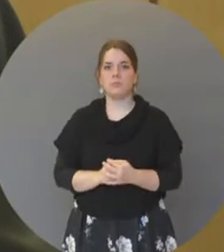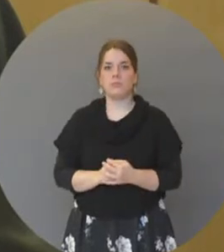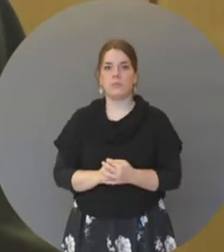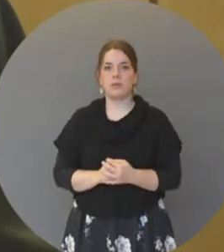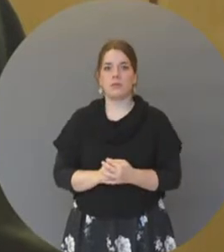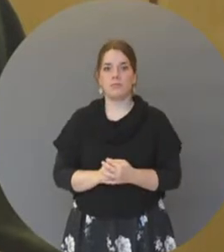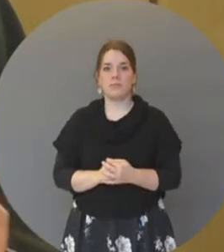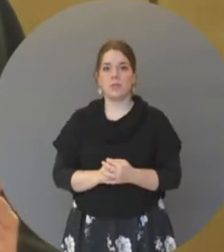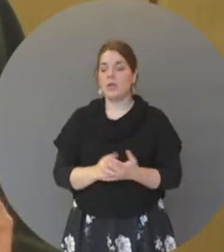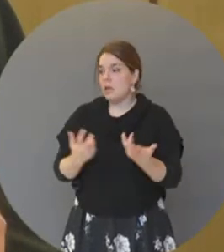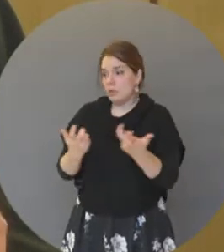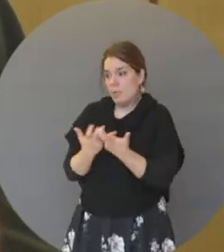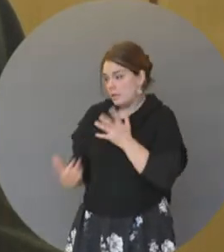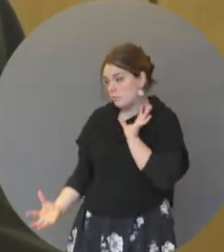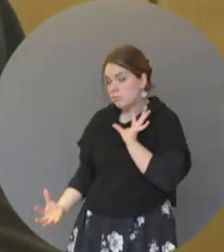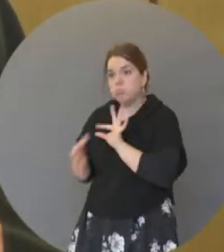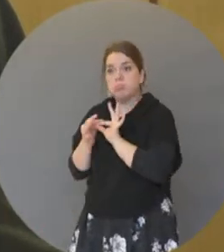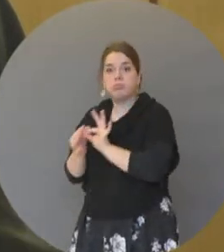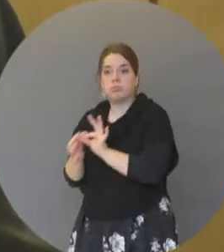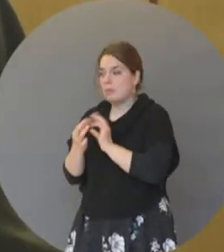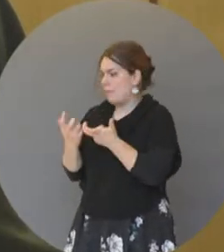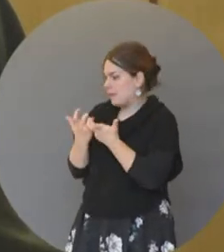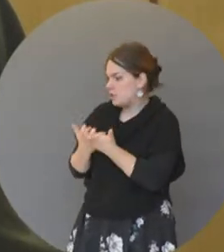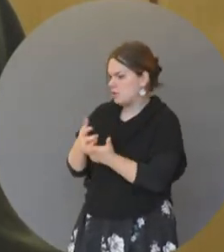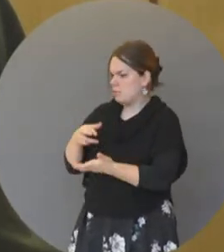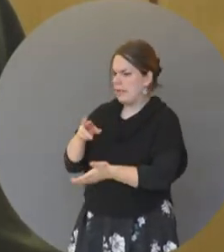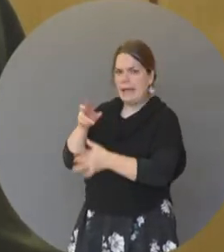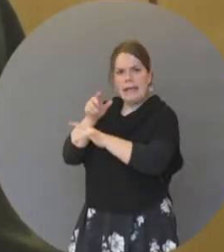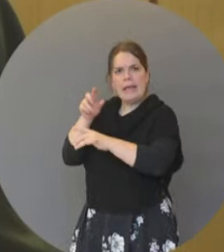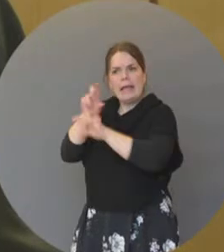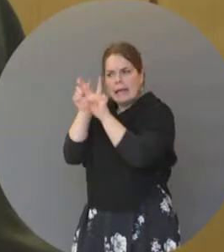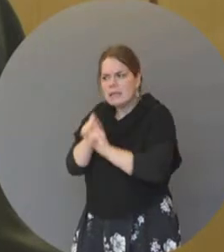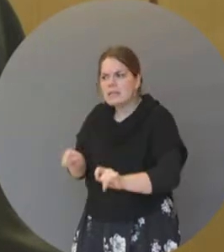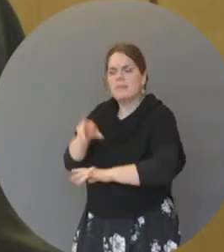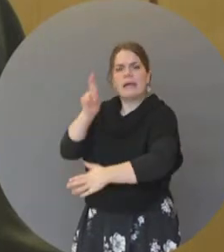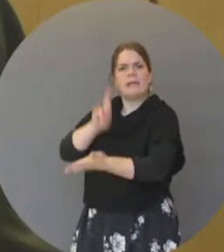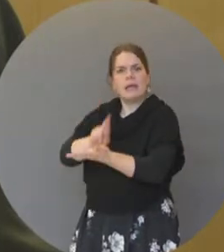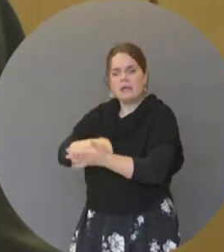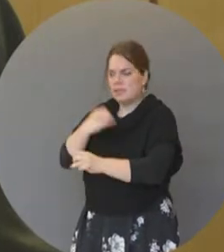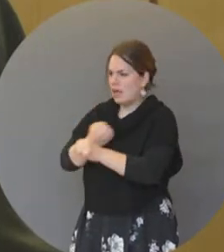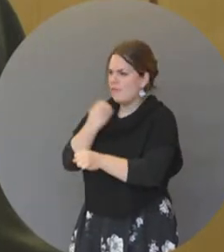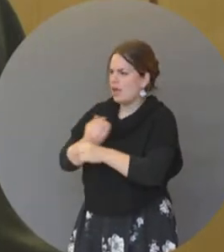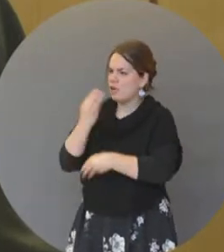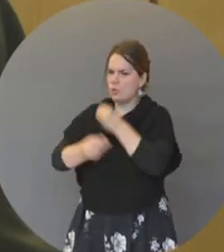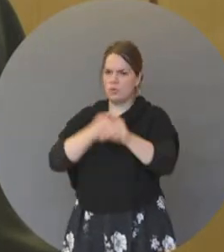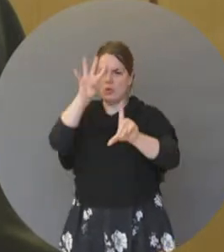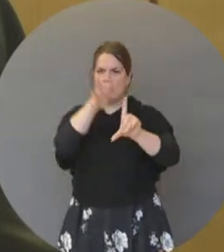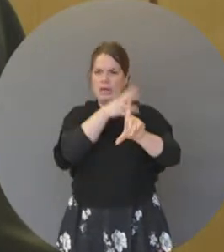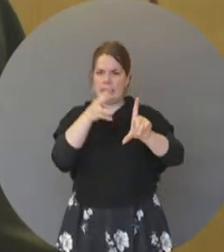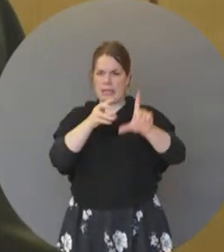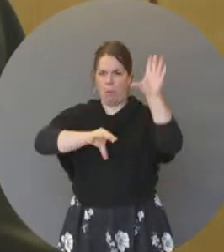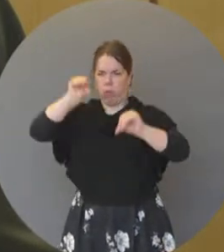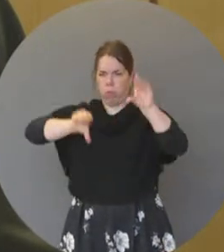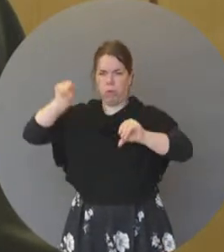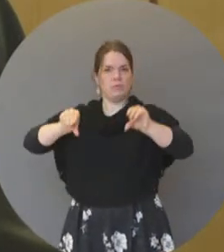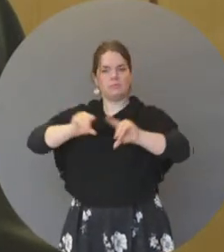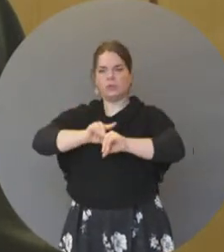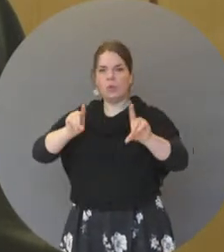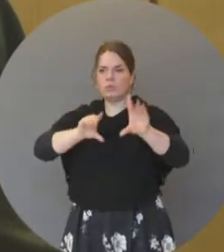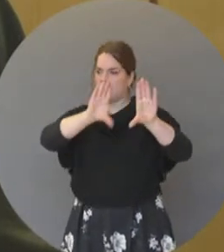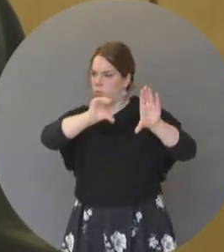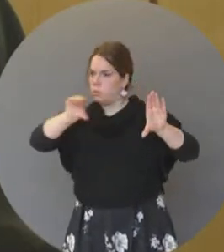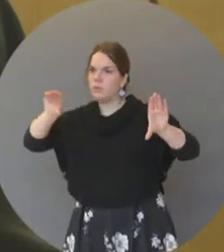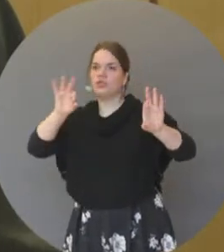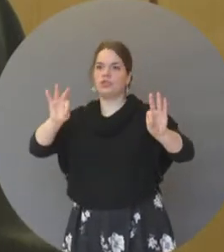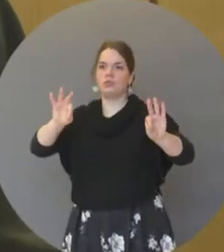que ce soit sur la question des rythmes de travail de l'harmonisation des plannings ou encore de concilier la vie privée